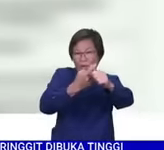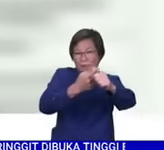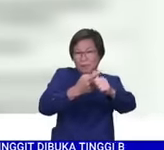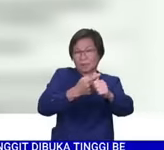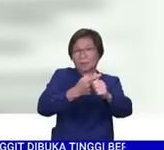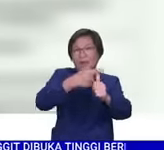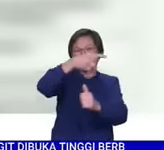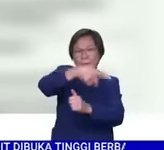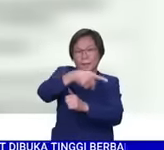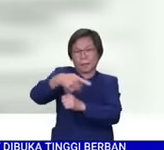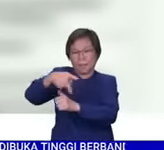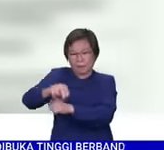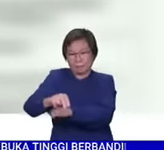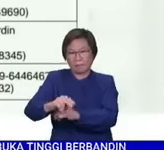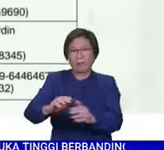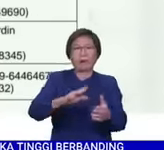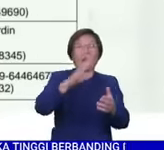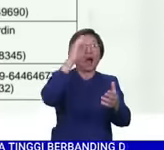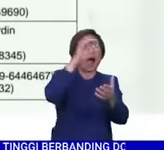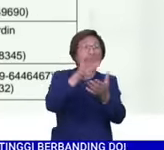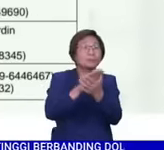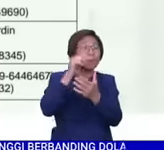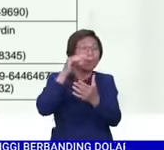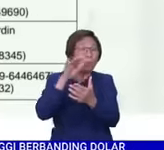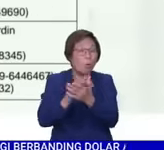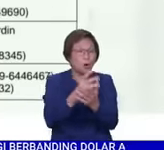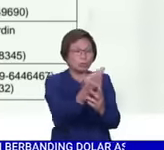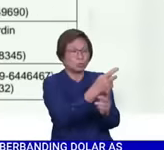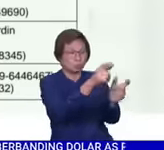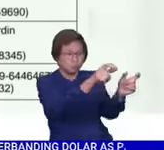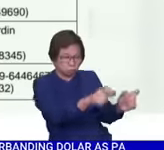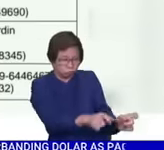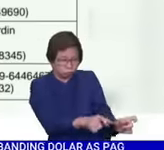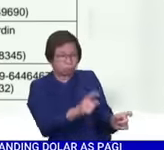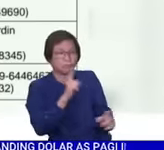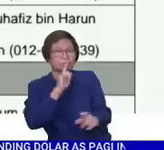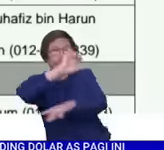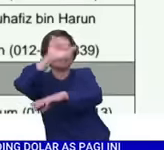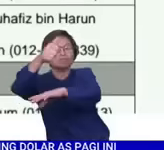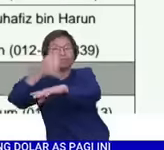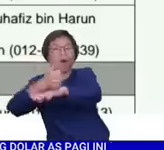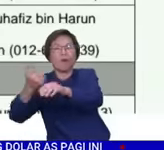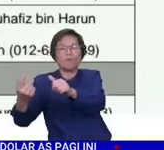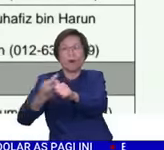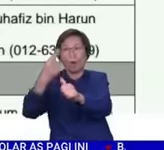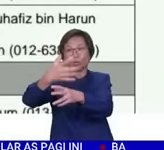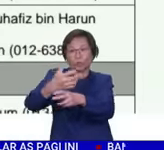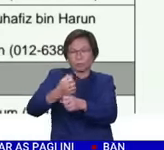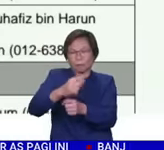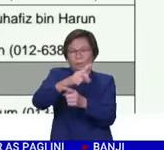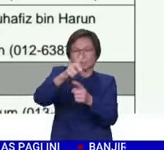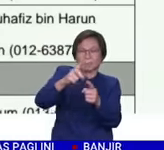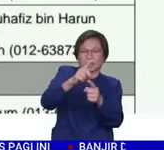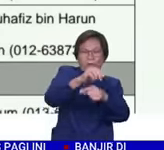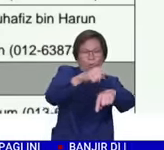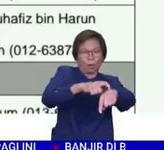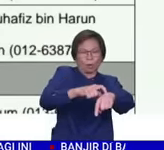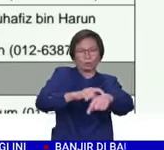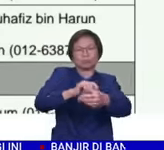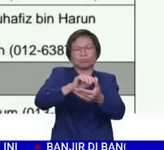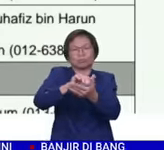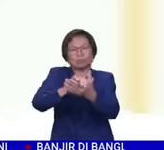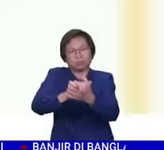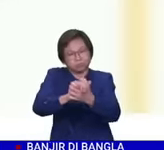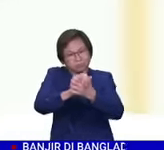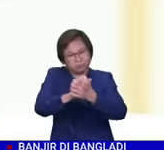pelan penglihatannya negara pasangan terlibat dikendaki membuat Janji temu terlebih dahulu bagi tujuan mendapatkan tari dan waktu